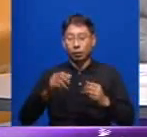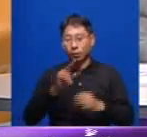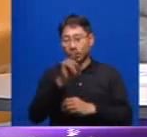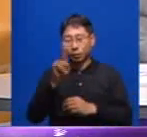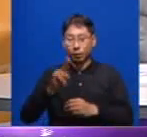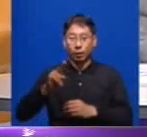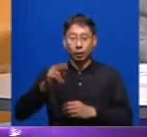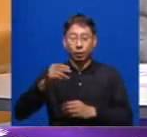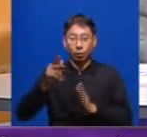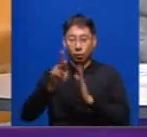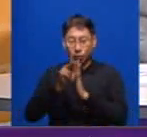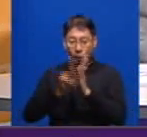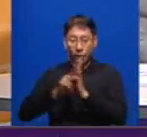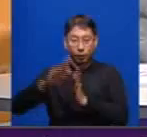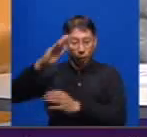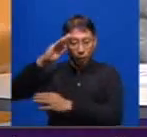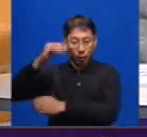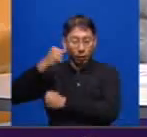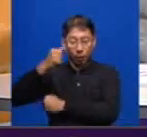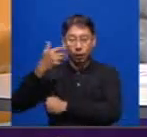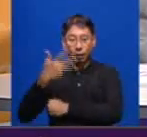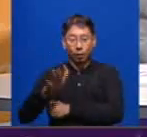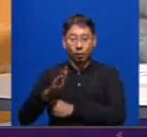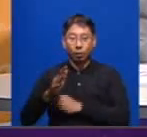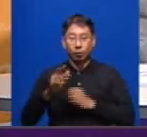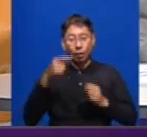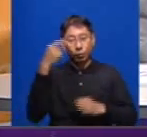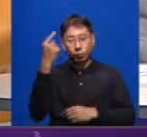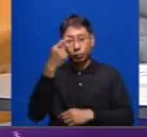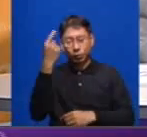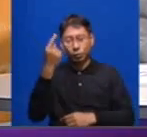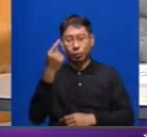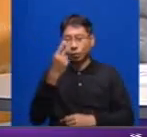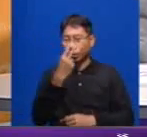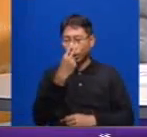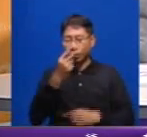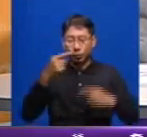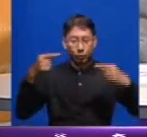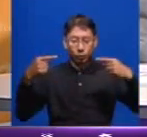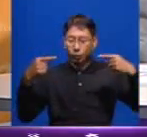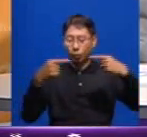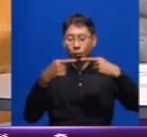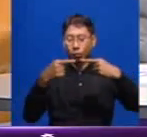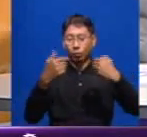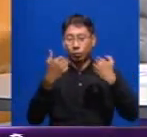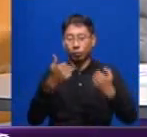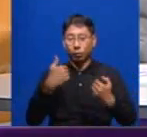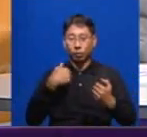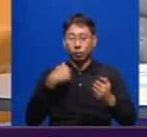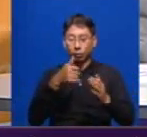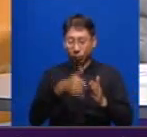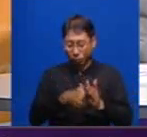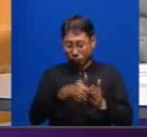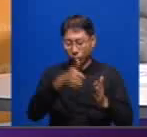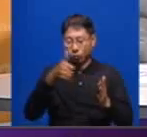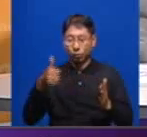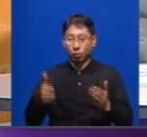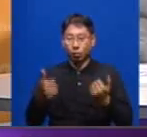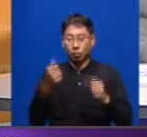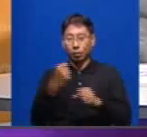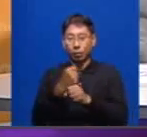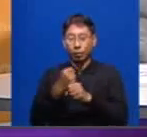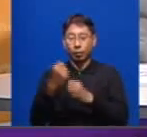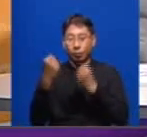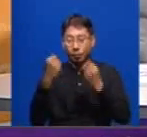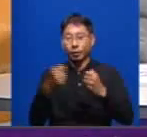ามค่ะซึ่งภาคธุรกิจแล้วก็ภาคการท่องเที่ยวเองนะคะก็มีความเห็นที่ตรงกันว่าควรที่จะถอนบังเกอร์ออกเพื่อสร้างความมั่น